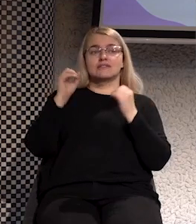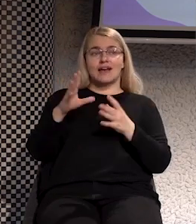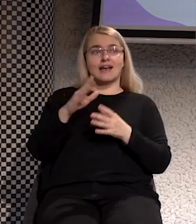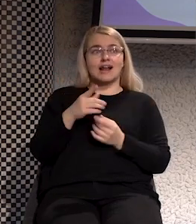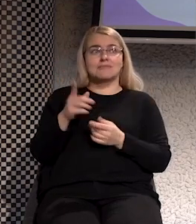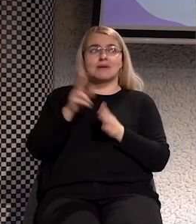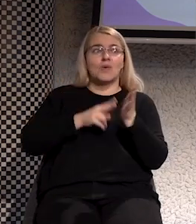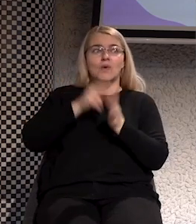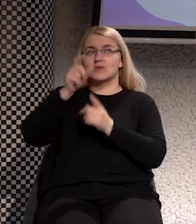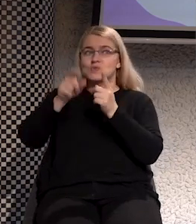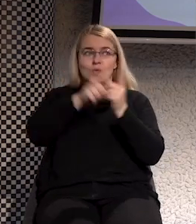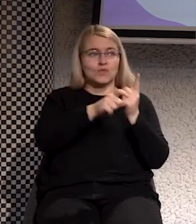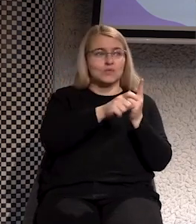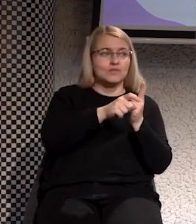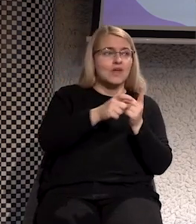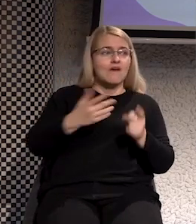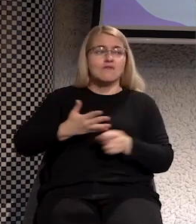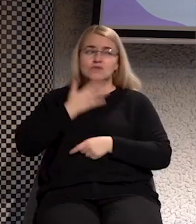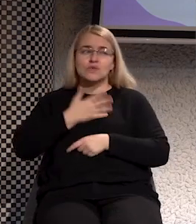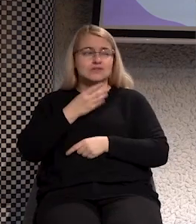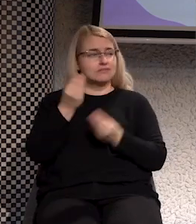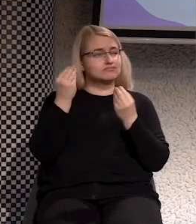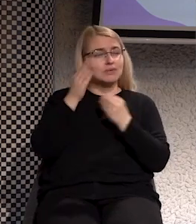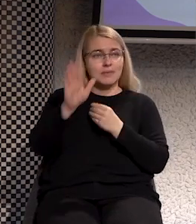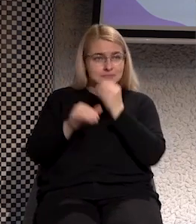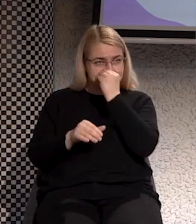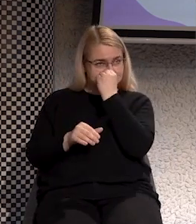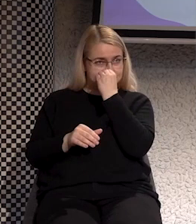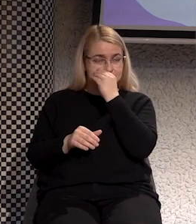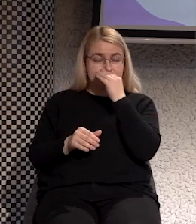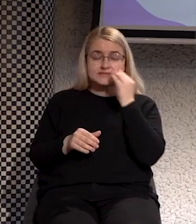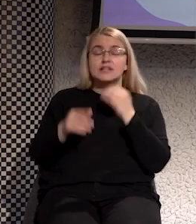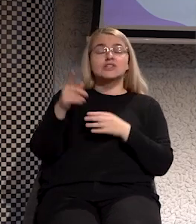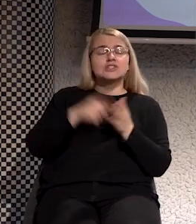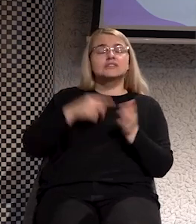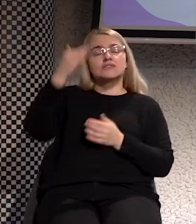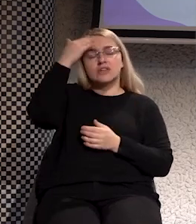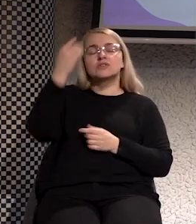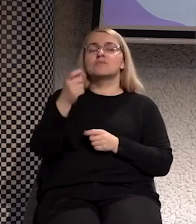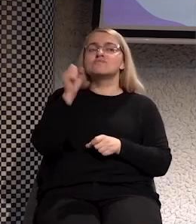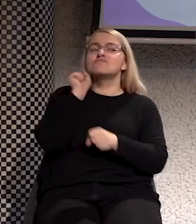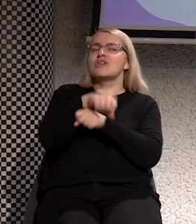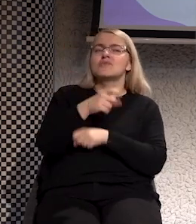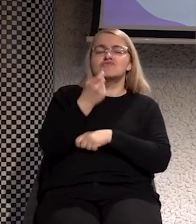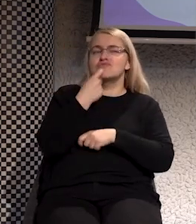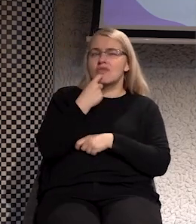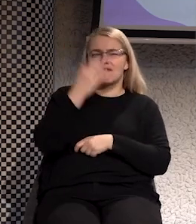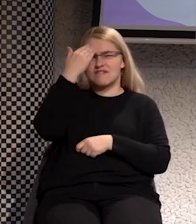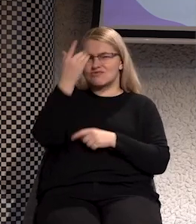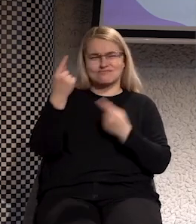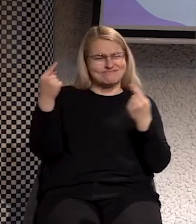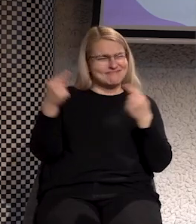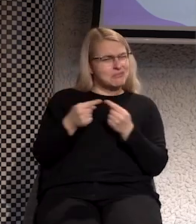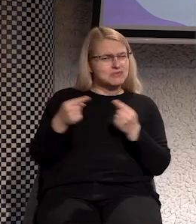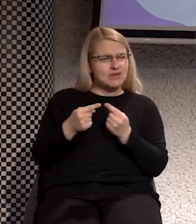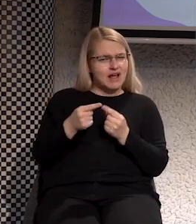bo mają też świetną intuicję, o czym też przed chwilą mogliśmy usłyszeć, że oni często wiedzą, czym jest jakby... Czują, że coś nie gra, ale nie potrafią